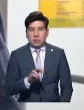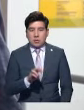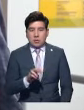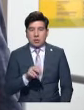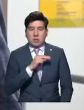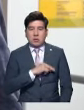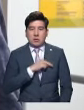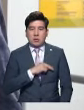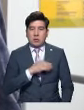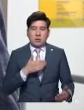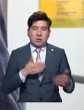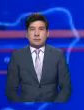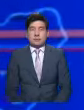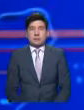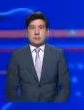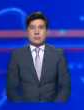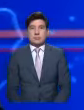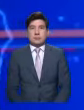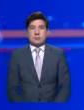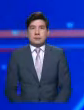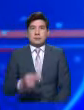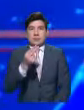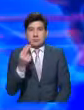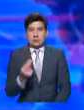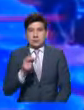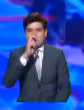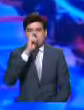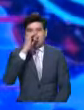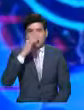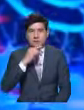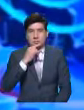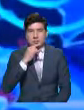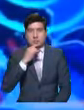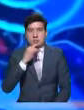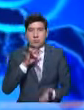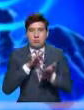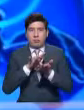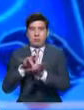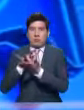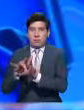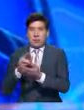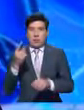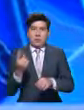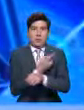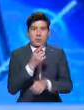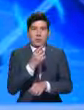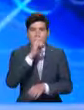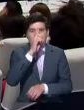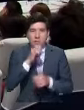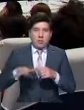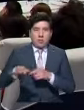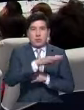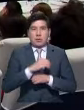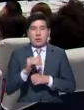барысын ай сайын бақылап отырамыз. Астанада Қазақстан гидтері мен экскурсоводтарының бірінші республикалық форумы өтті.